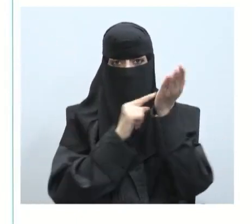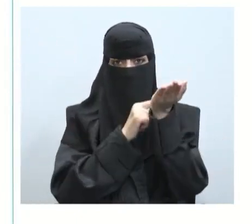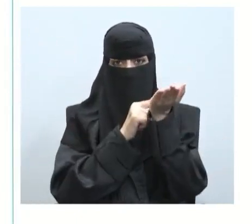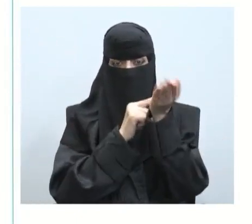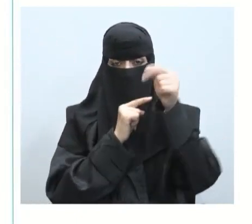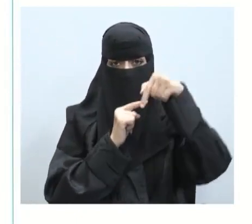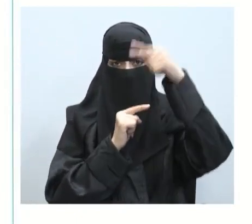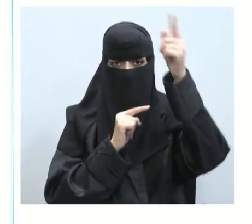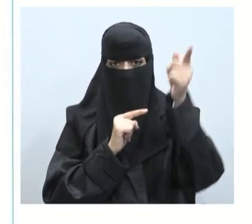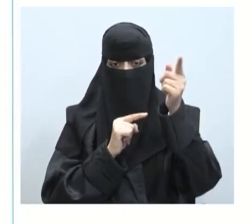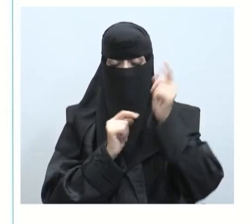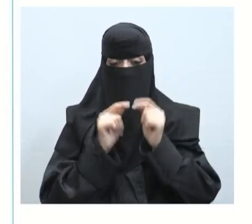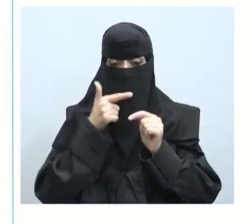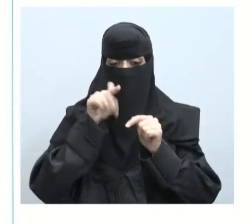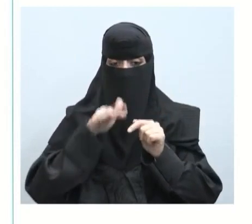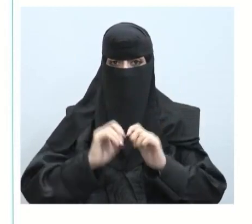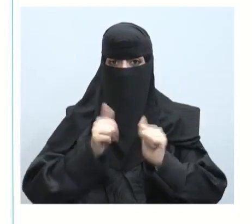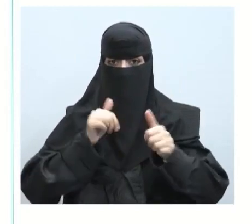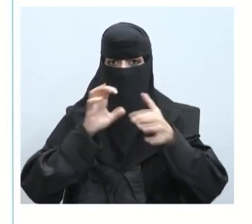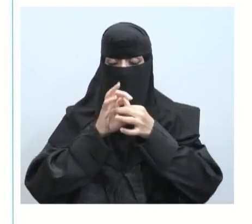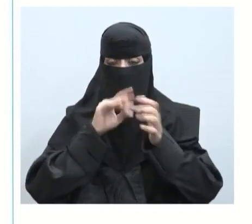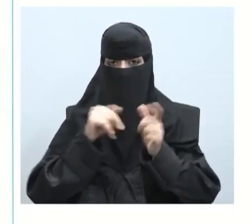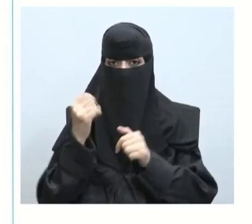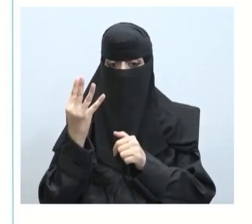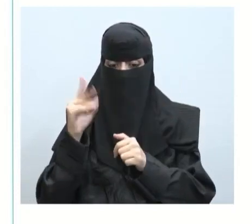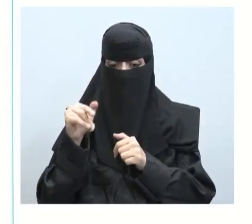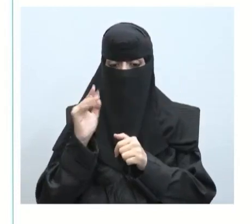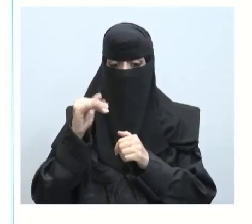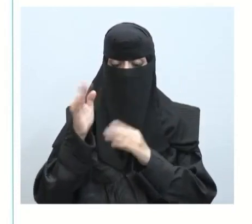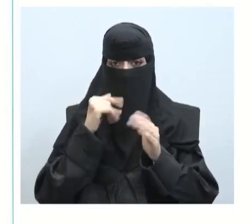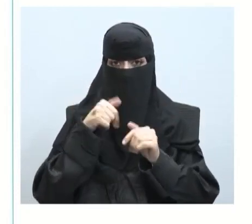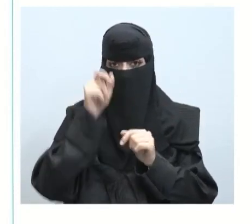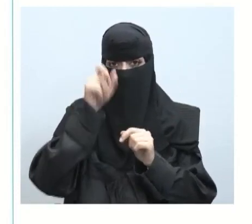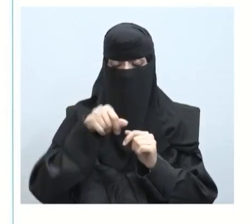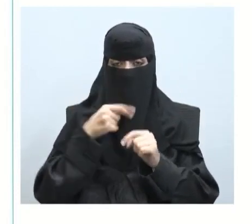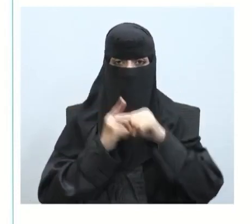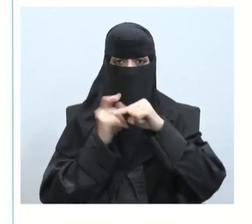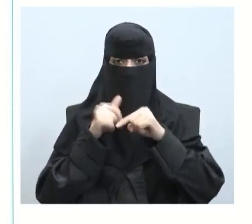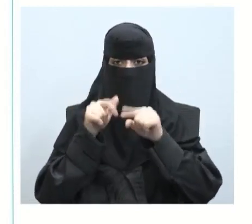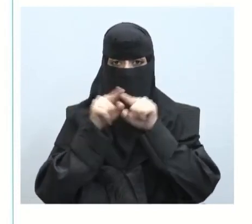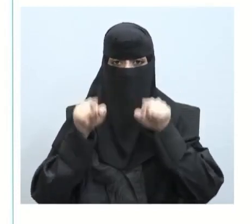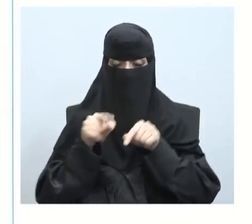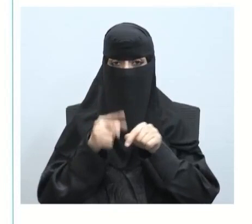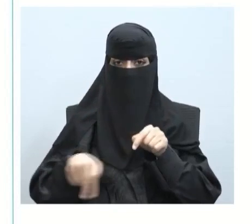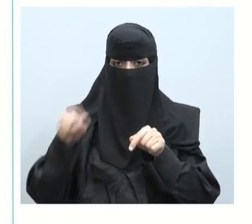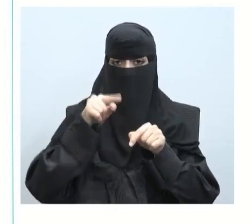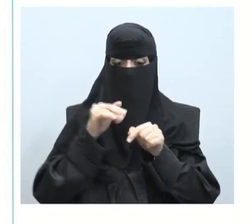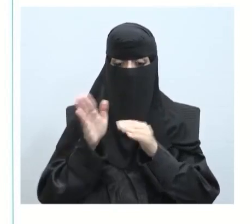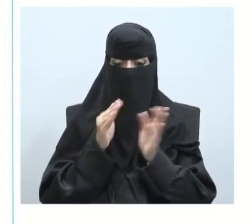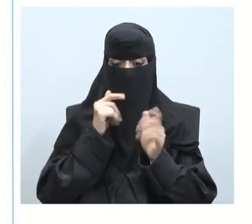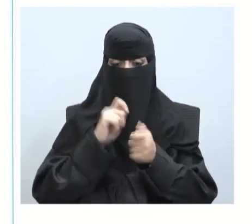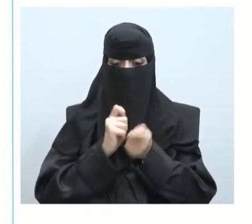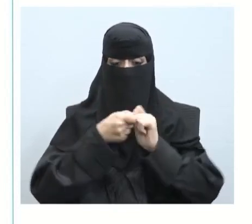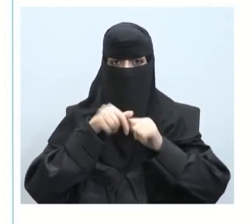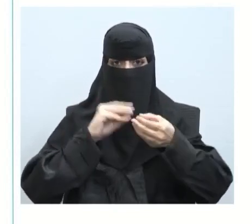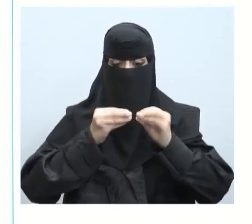A3. بعد ذلك قمنا بتوصيل الطرف الرابع من مستشعر الإمالة بالعمود الموجب من لوحة الدائرة الصغيرة، وغيرنا